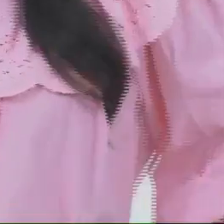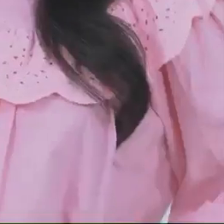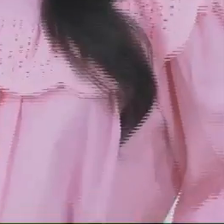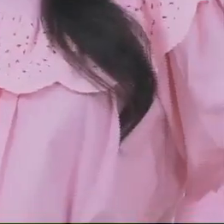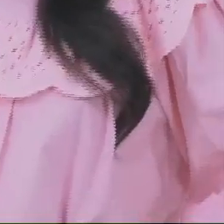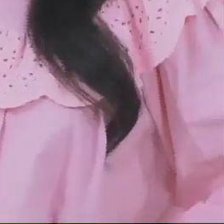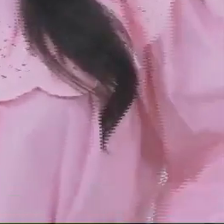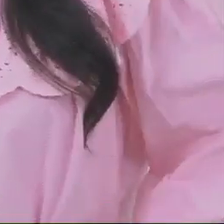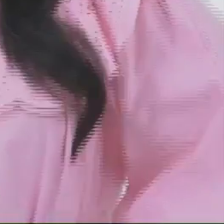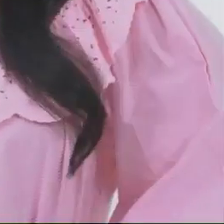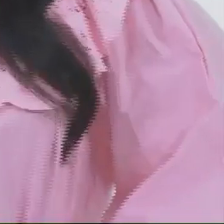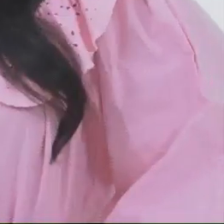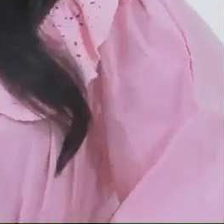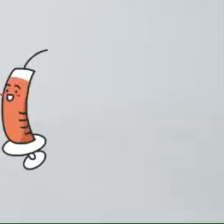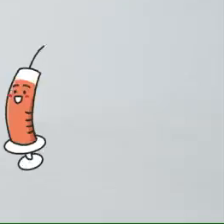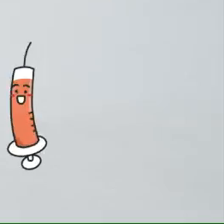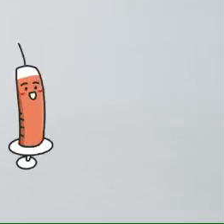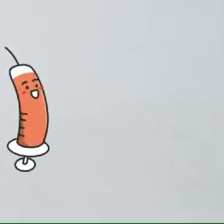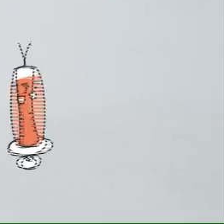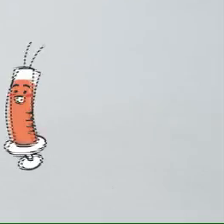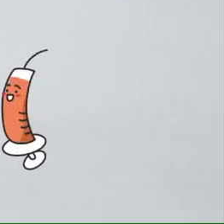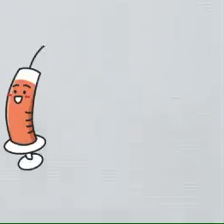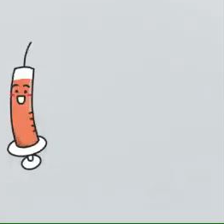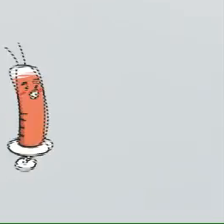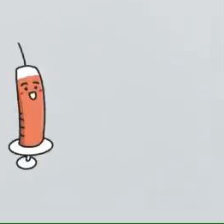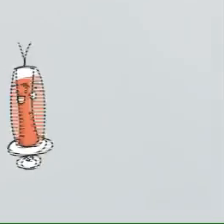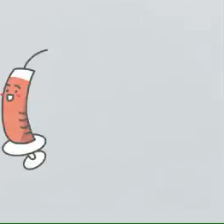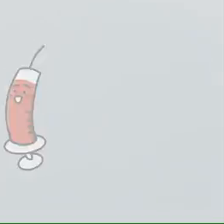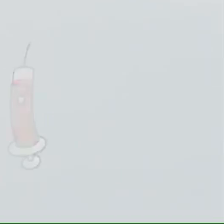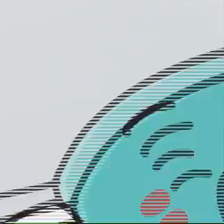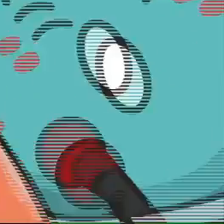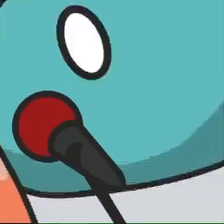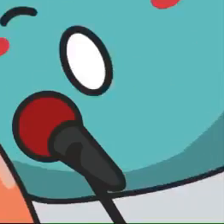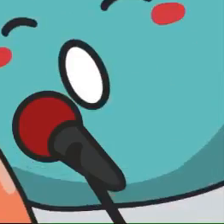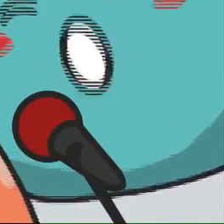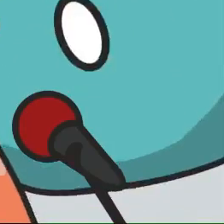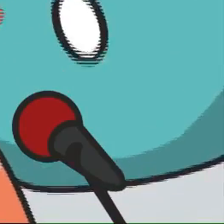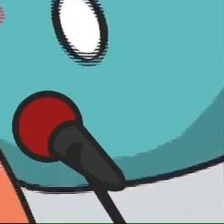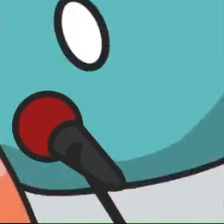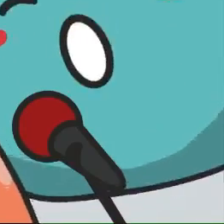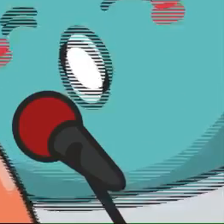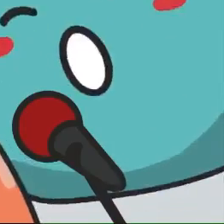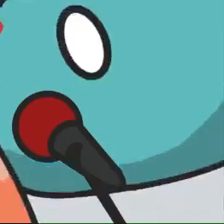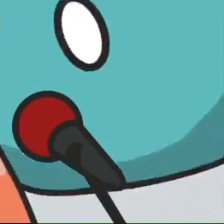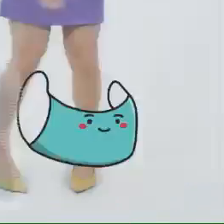Masker, vaksin, kau duet sejati.